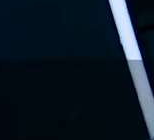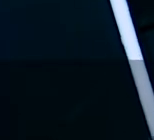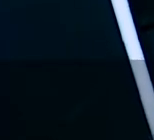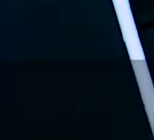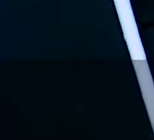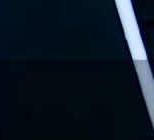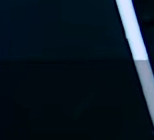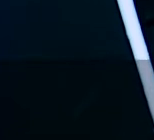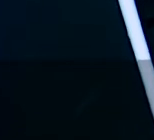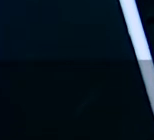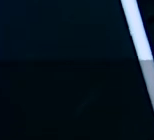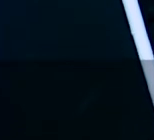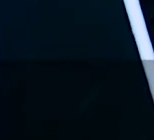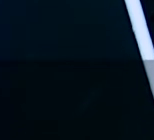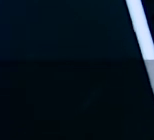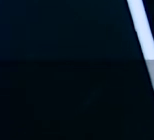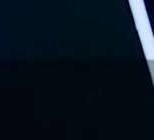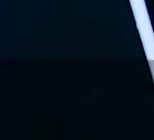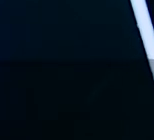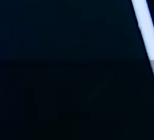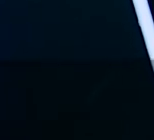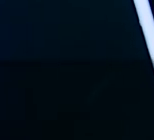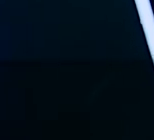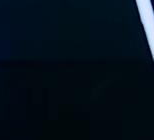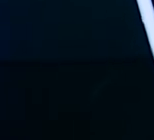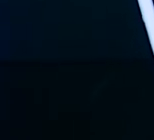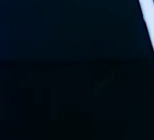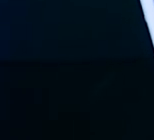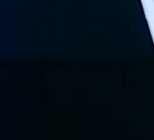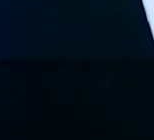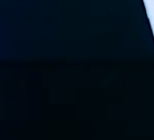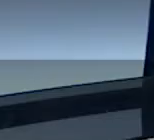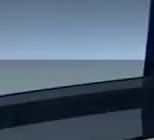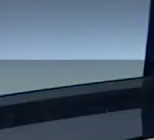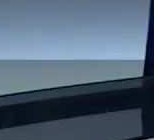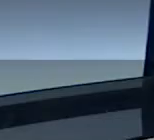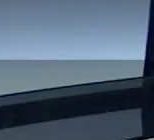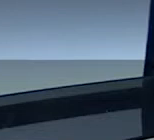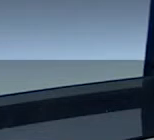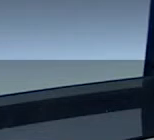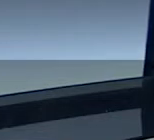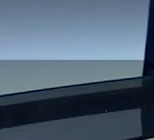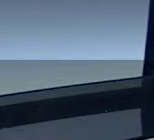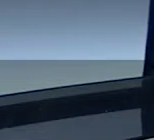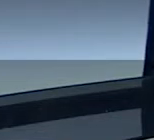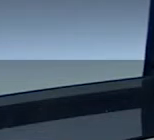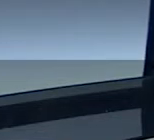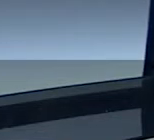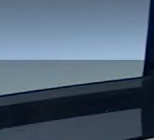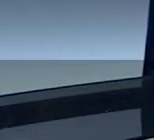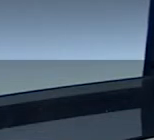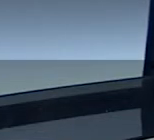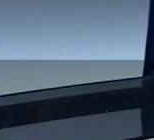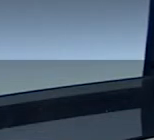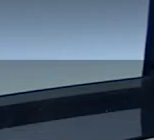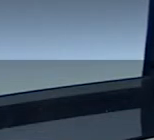השערוריה הזאת, את עסק הביש הזה, לדעתי הוא מהחמורים, אם לא החמור בתולדות המדינה, אז חבל על הזמן של כולנו. יש מושג בציבור החרדי,